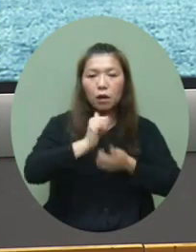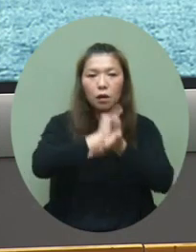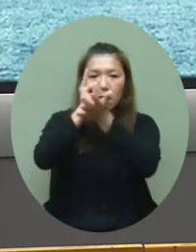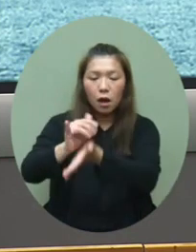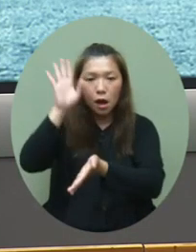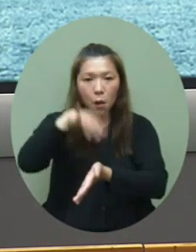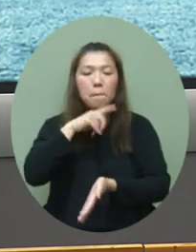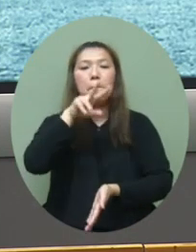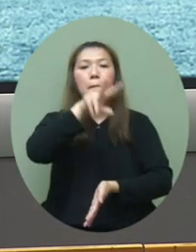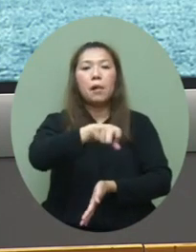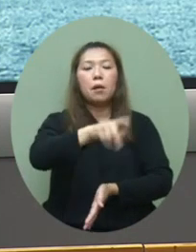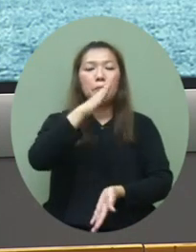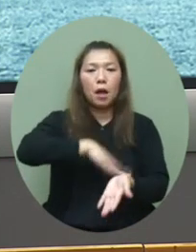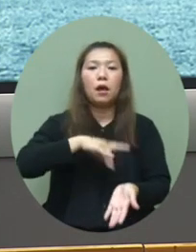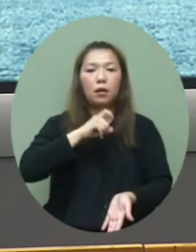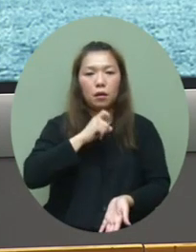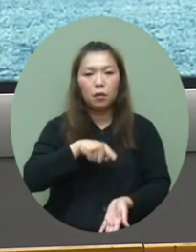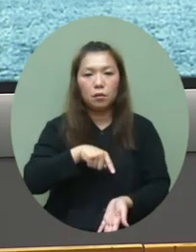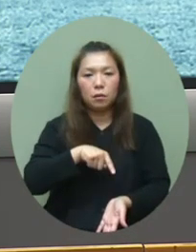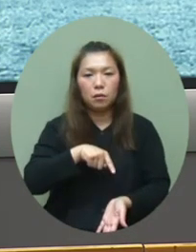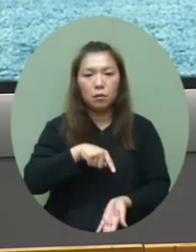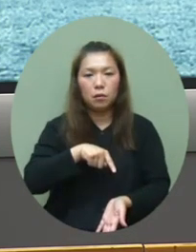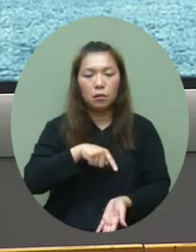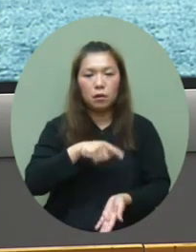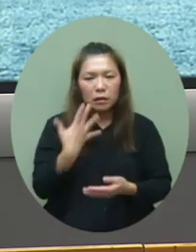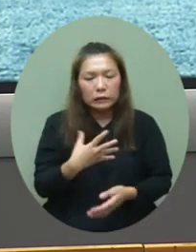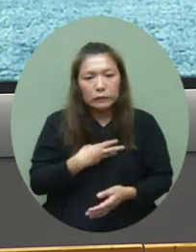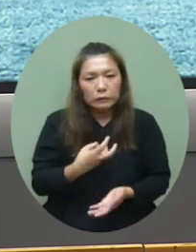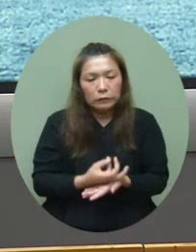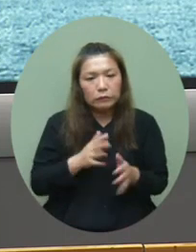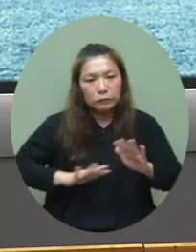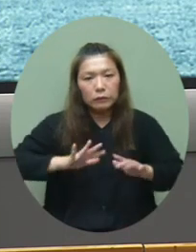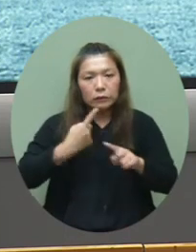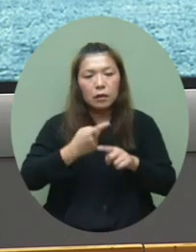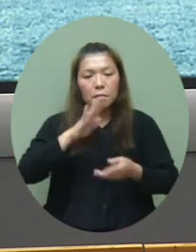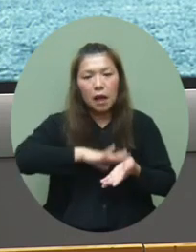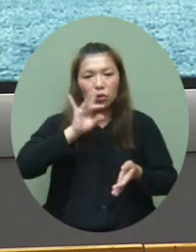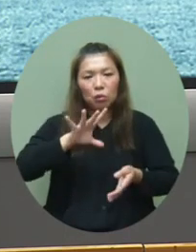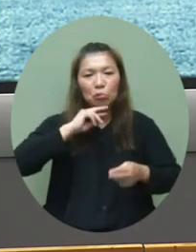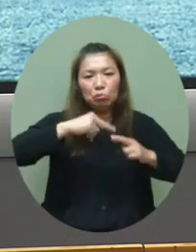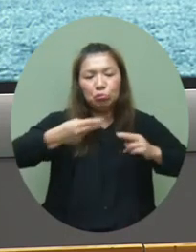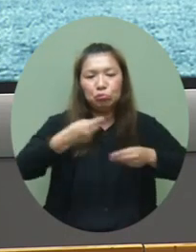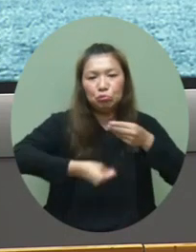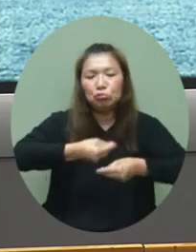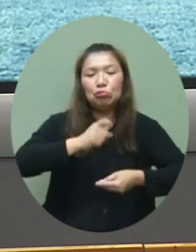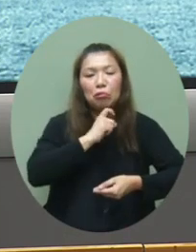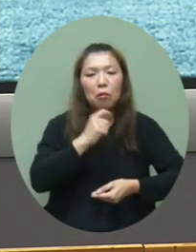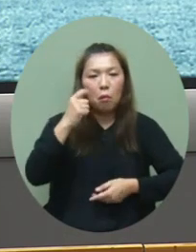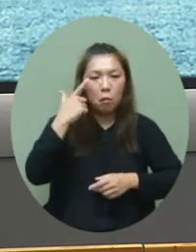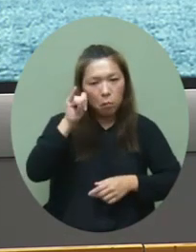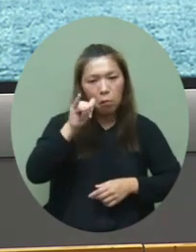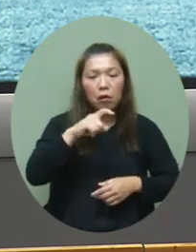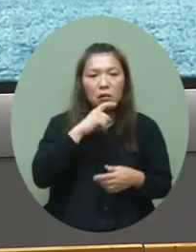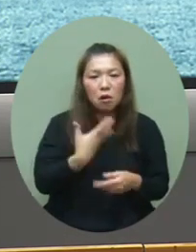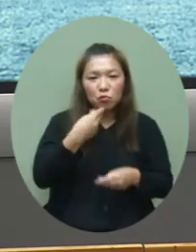咧，測試先發到佢哋確診。同時已經好小心處理，但係病毒個傳播力好強，所以好容易造成